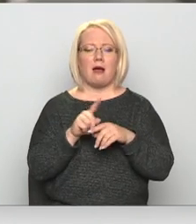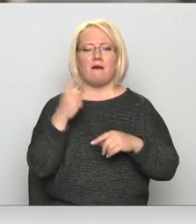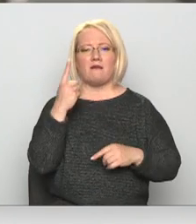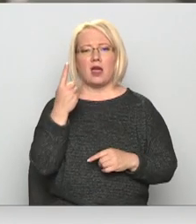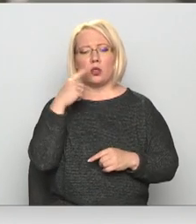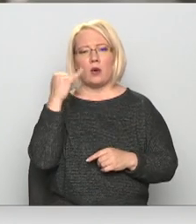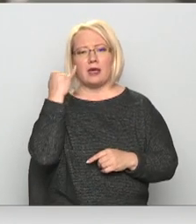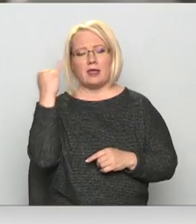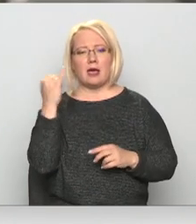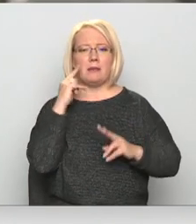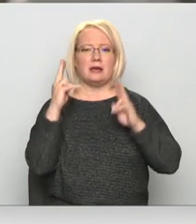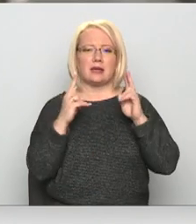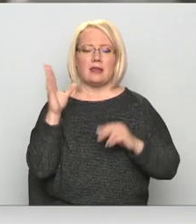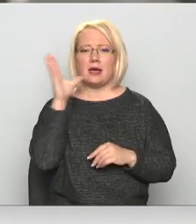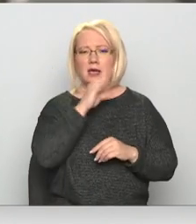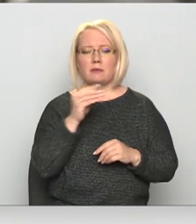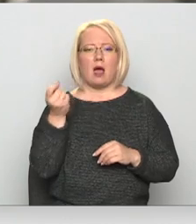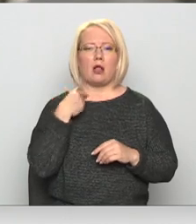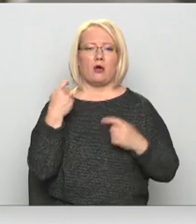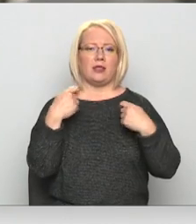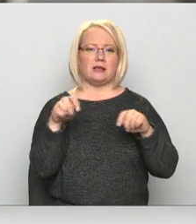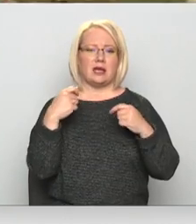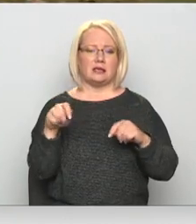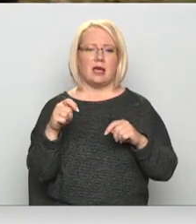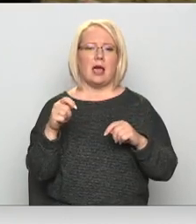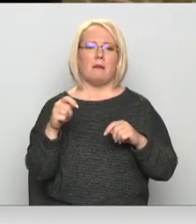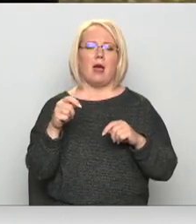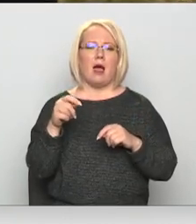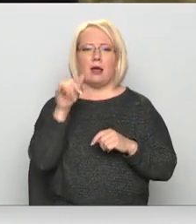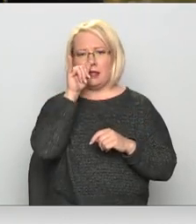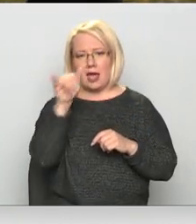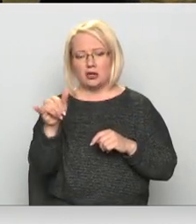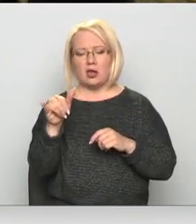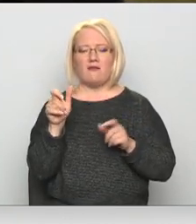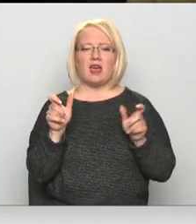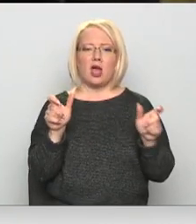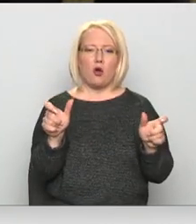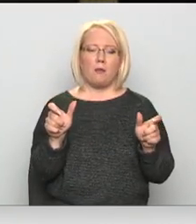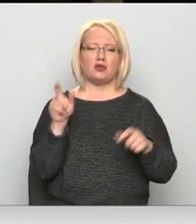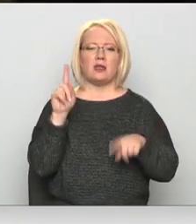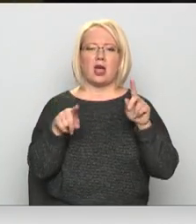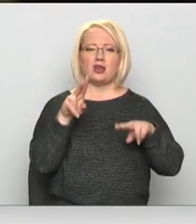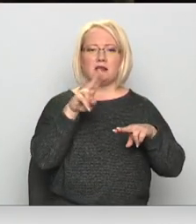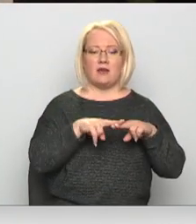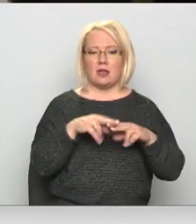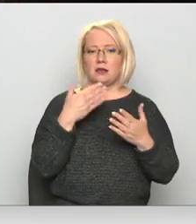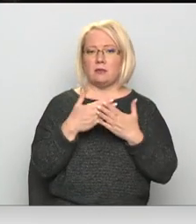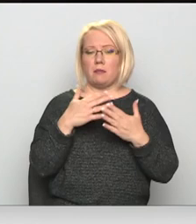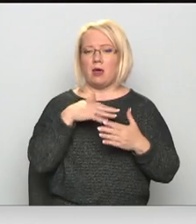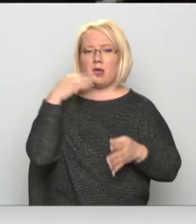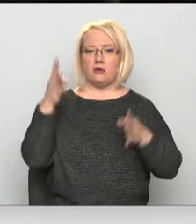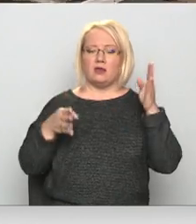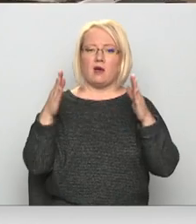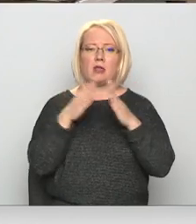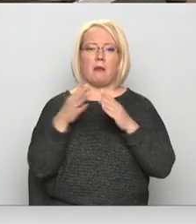idejām, izskanēja iespējama alkohola tirdzniecības liekšana vai ierobežošana atsevišķās vietās, piemēram, daudz dzīvokļu